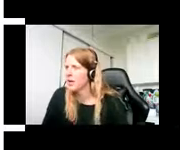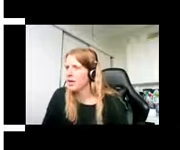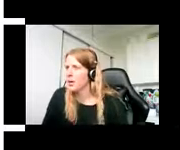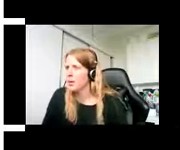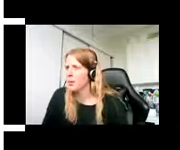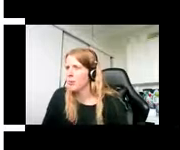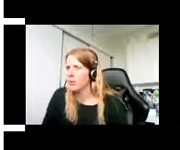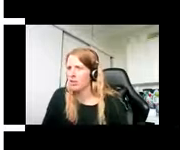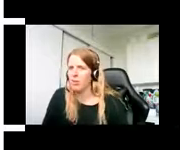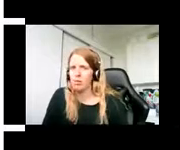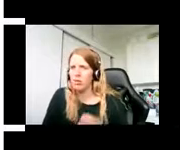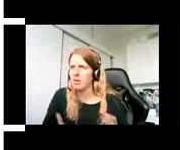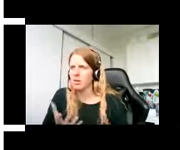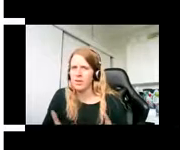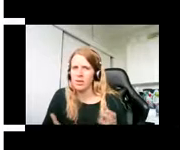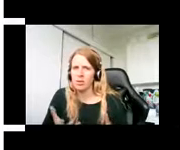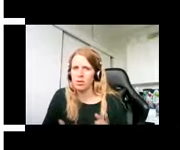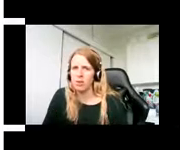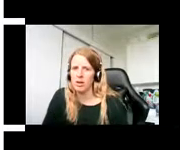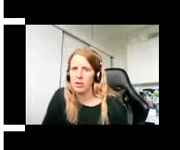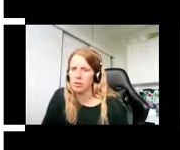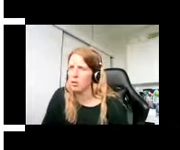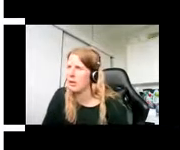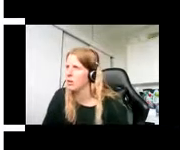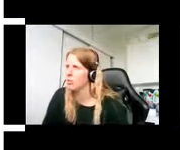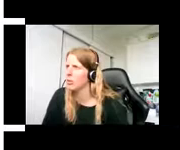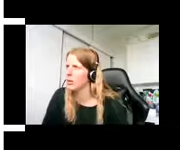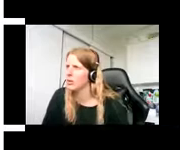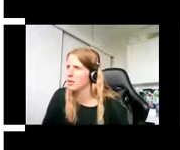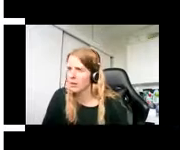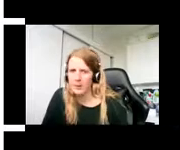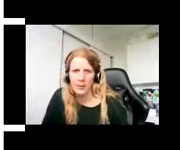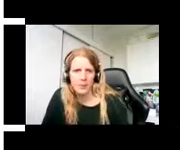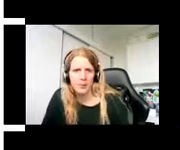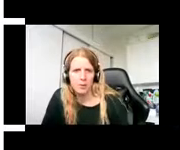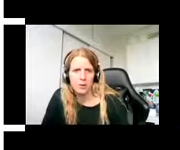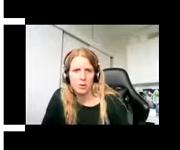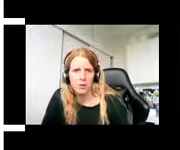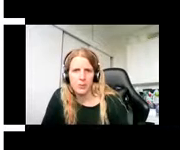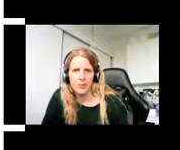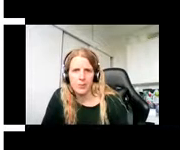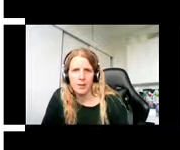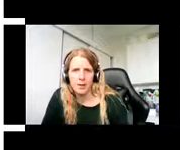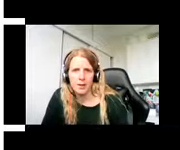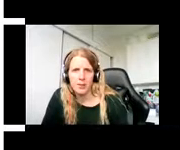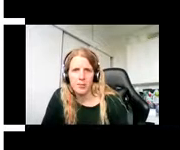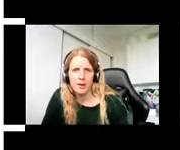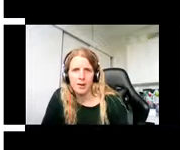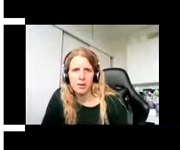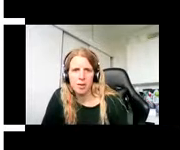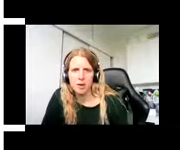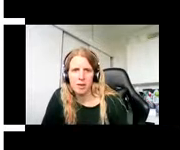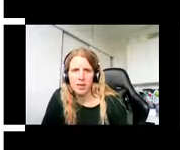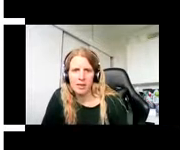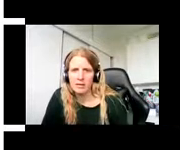wilt, maar wees ervan bewust dat je zeker en vast goed afweegt of het eigenlijk wel de moeite waard is. Goed.